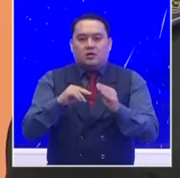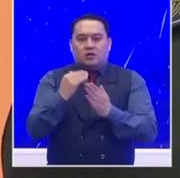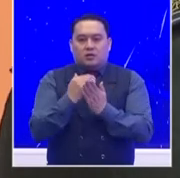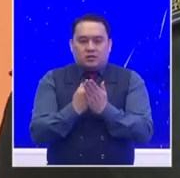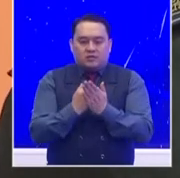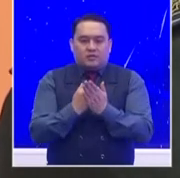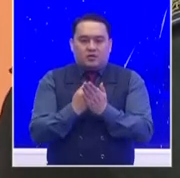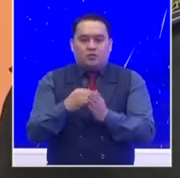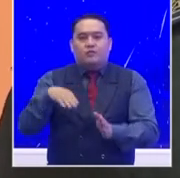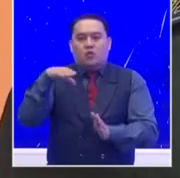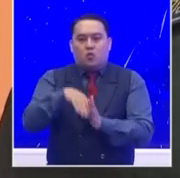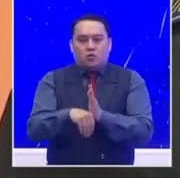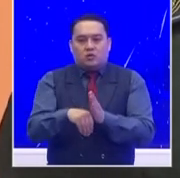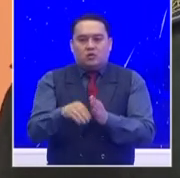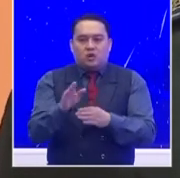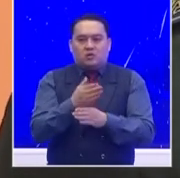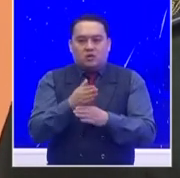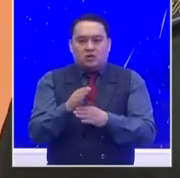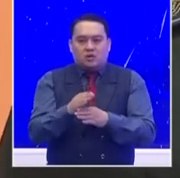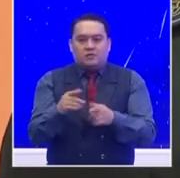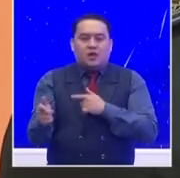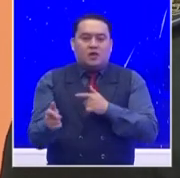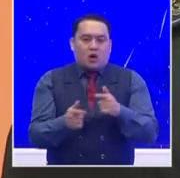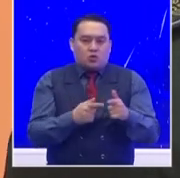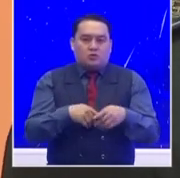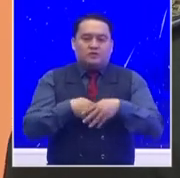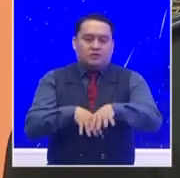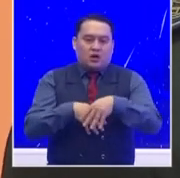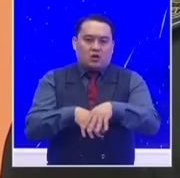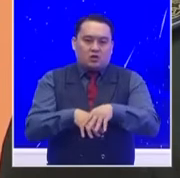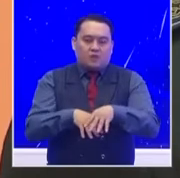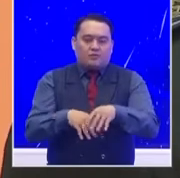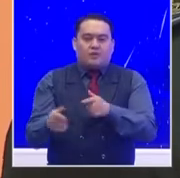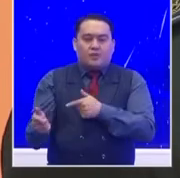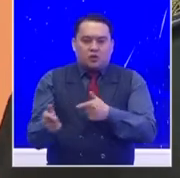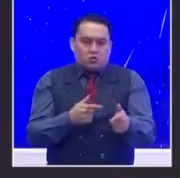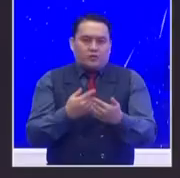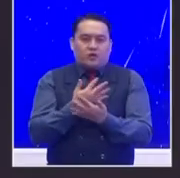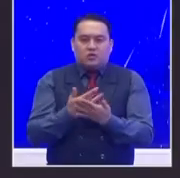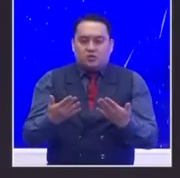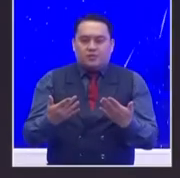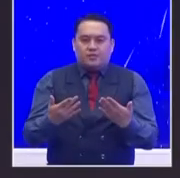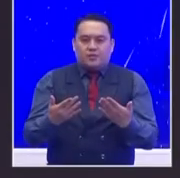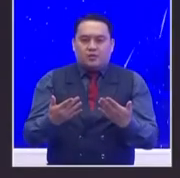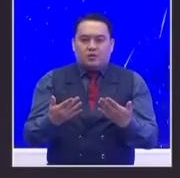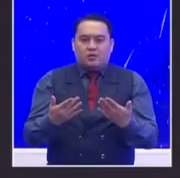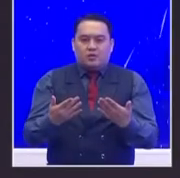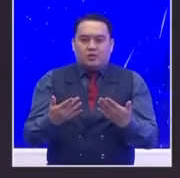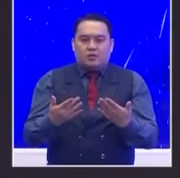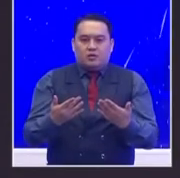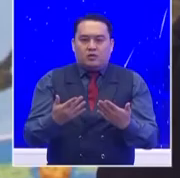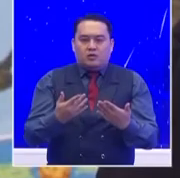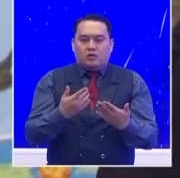туда вас выходит разделы огневой подготовке строевой подготовке тактической подготовки уставы вооруженных